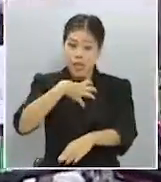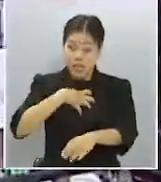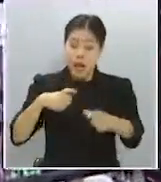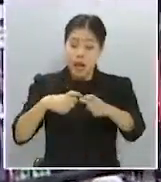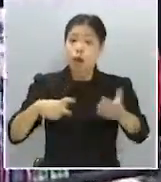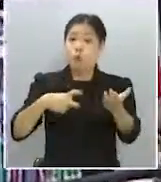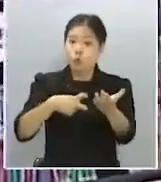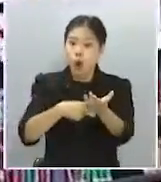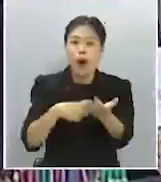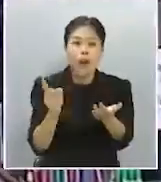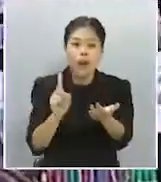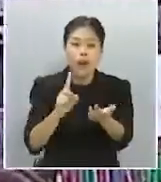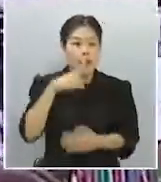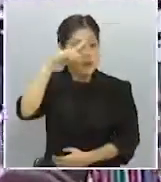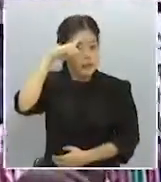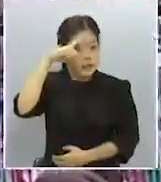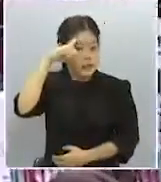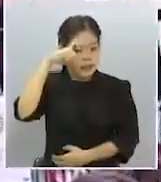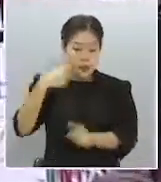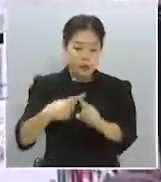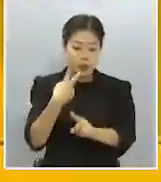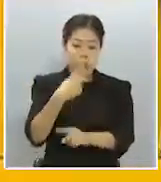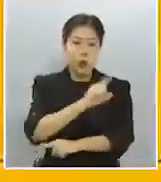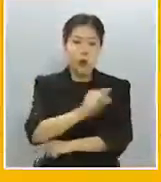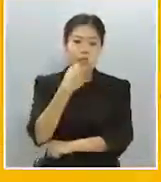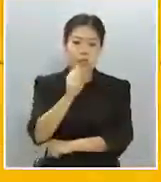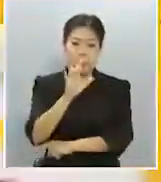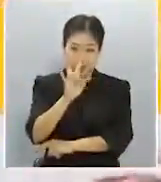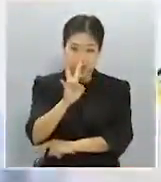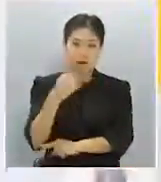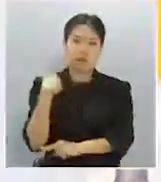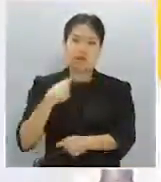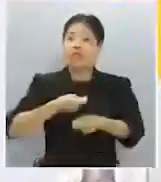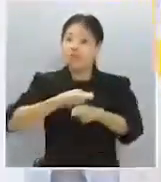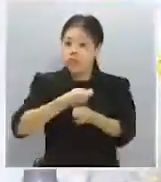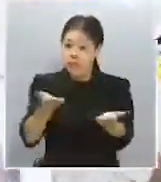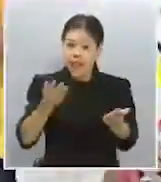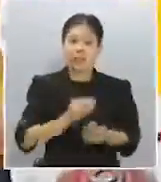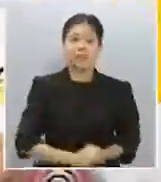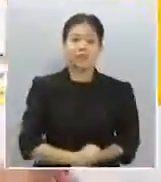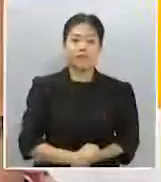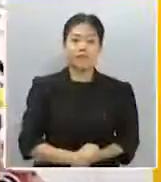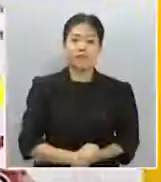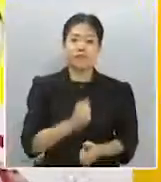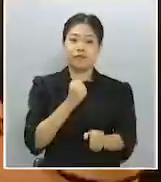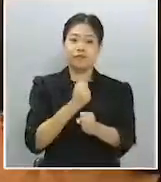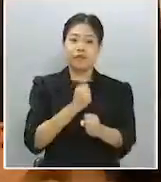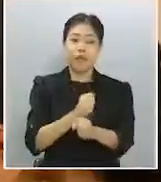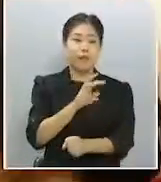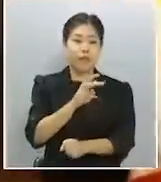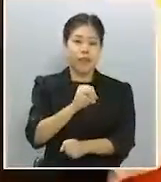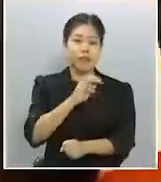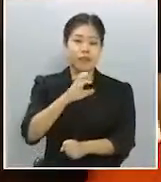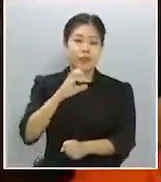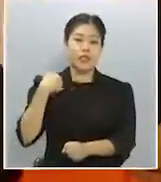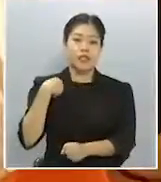ให้ดีนะครับวันเสาร์ที่17กุมภานะฮะจะมีการแจกนะครับที่ลานกิจกรรม MCC Hall The Mall บางกะ